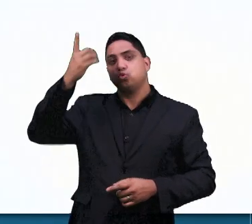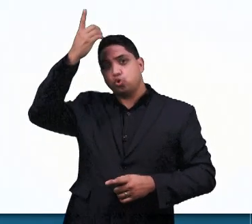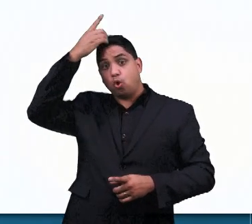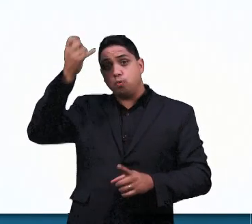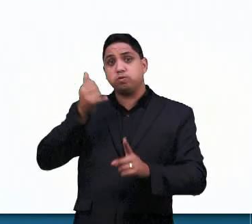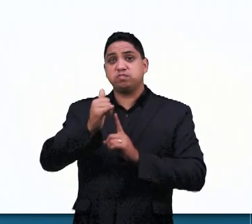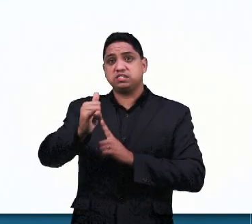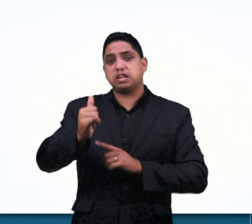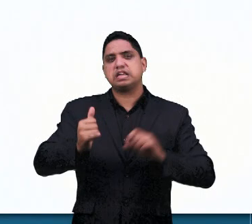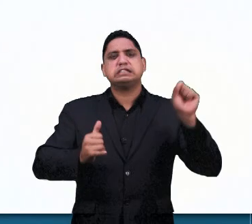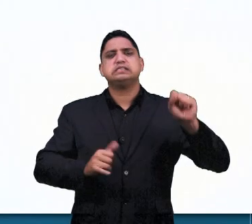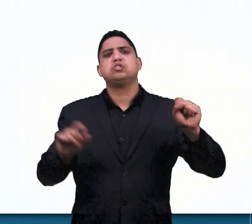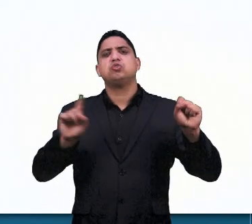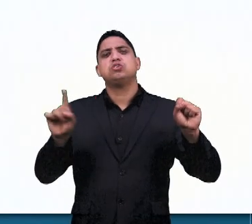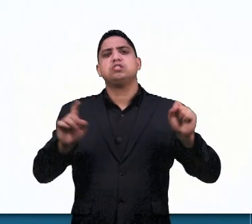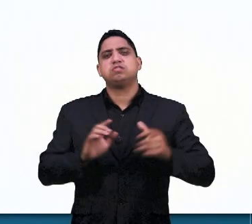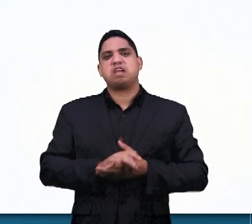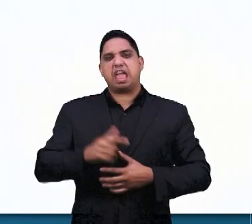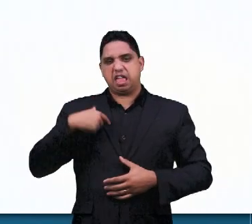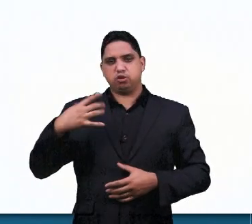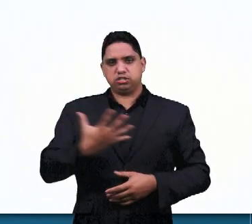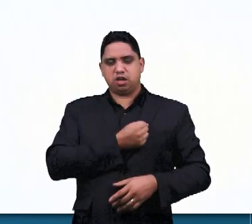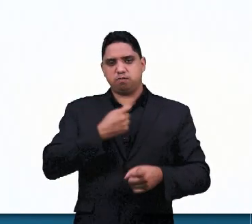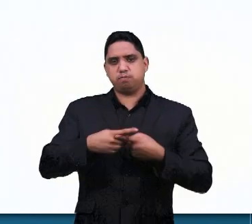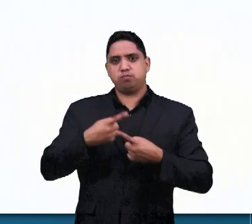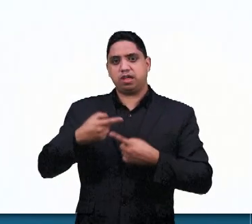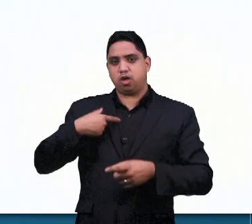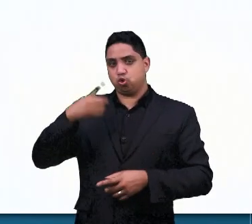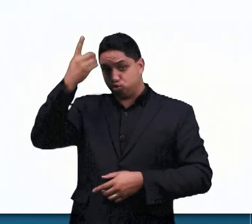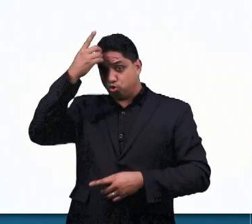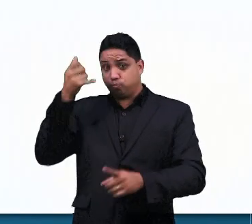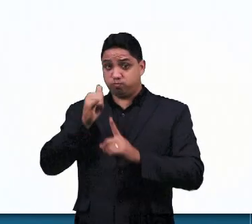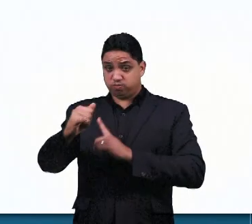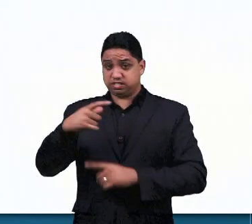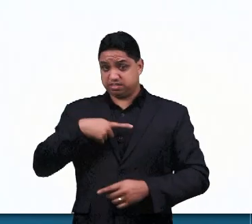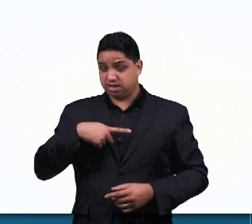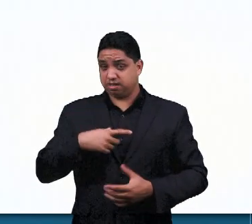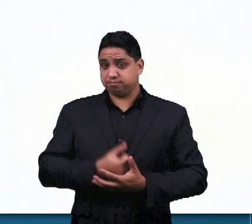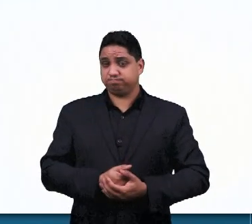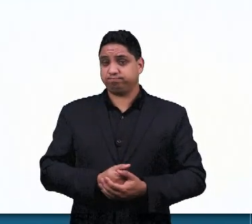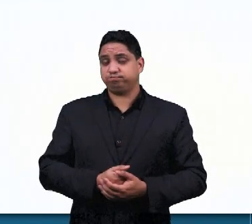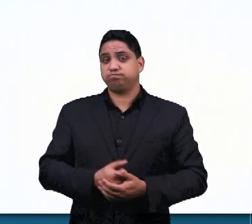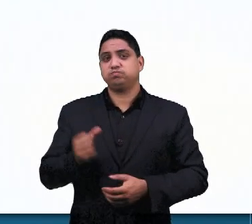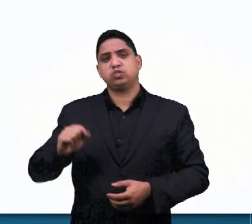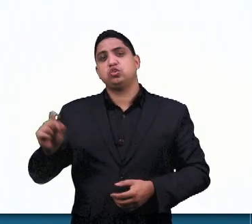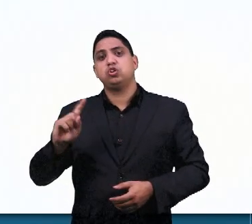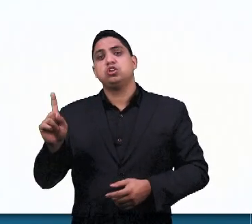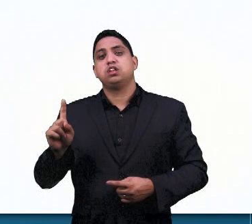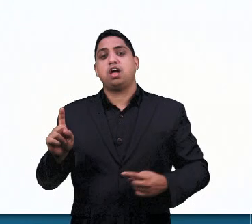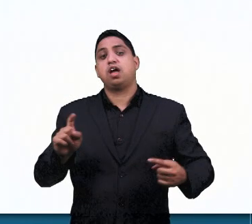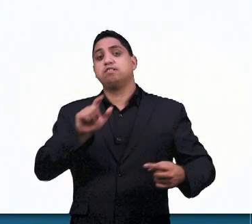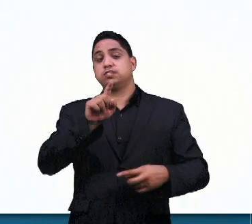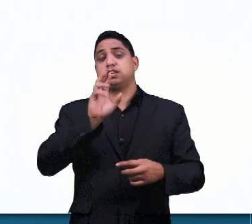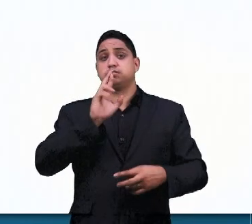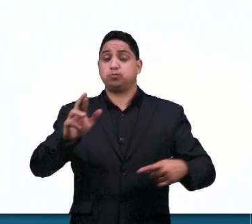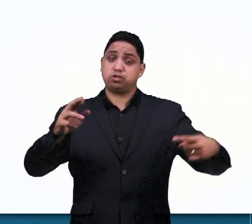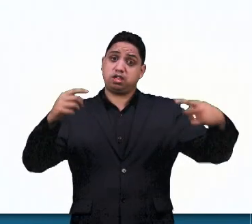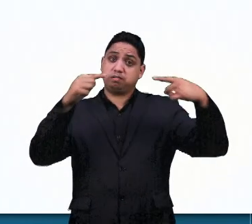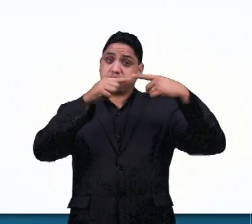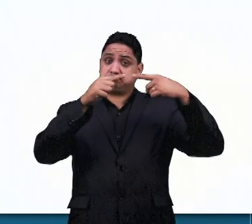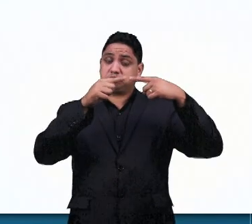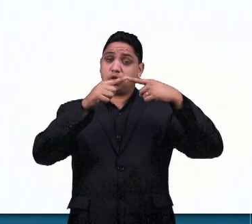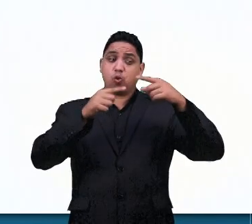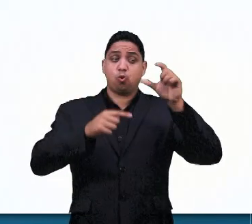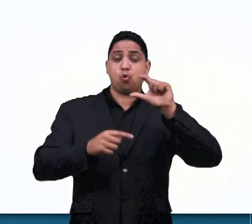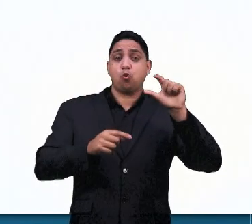Oui ou non? Vous allez répondre et annexer ou faire une